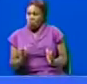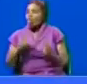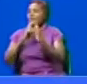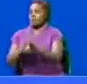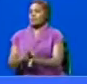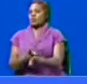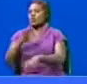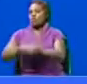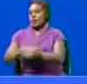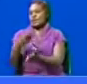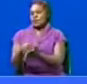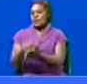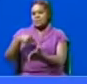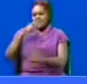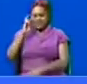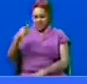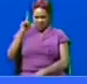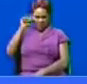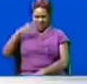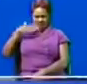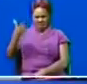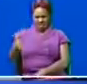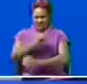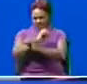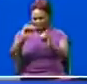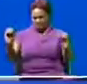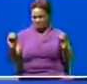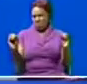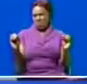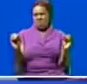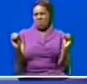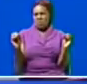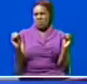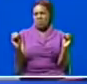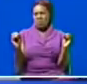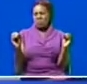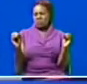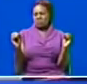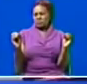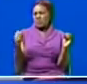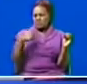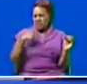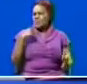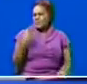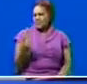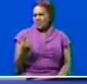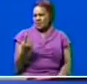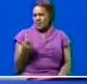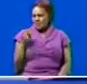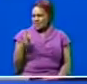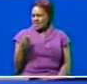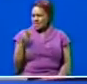muripoti. Mimi sijaona picha yangu kama Mbugua. Kwa hivyo kile kitu nasema, hii